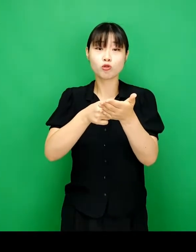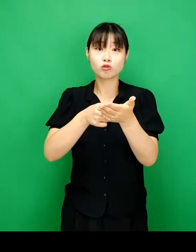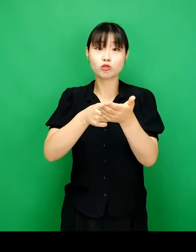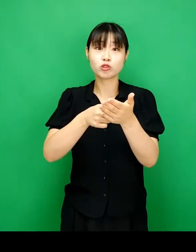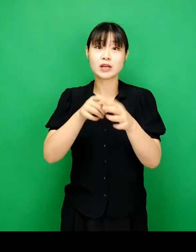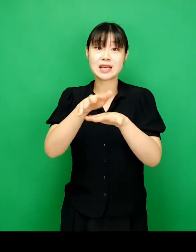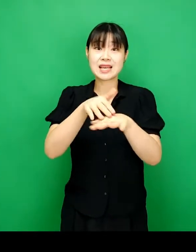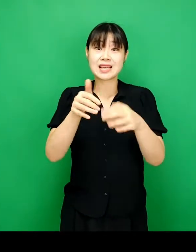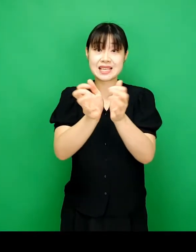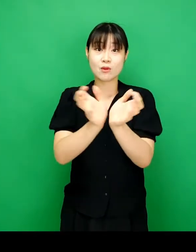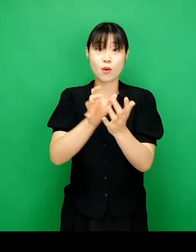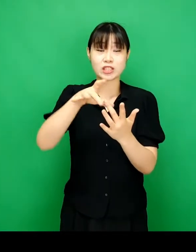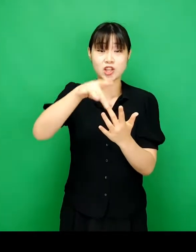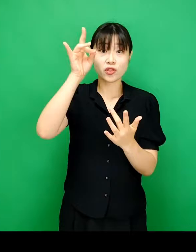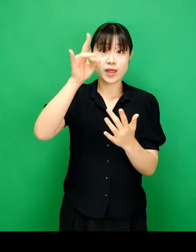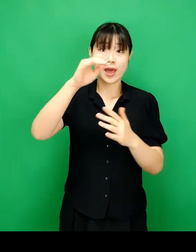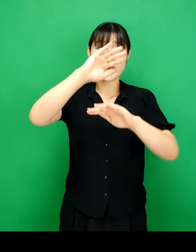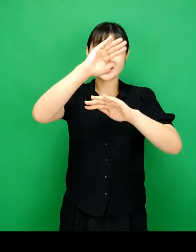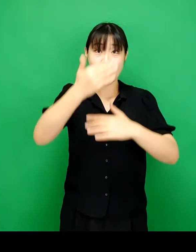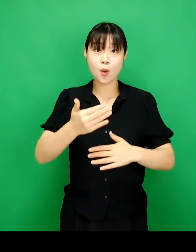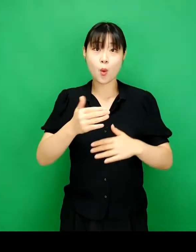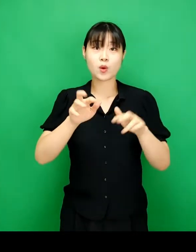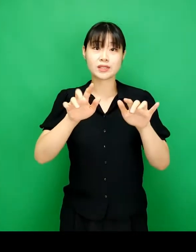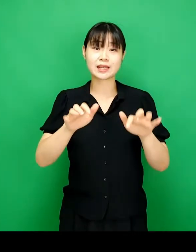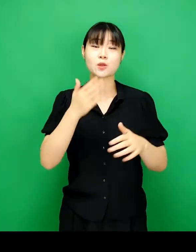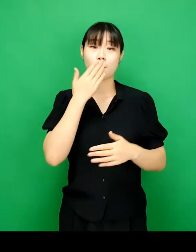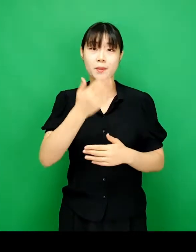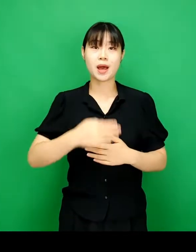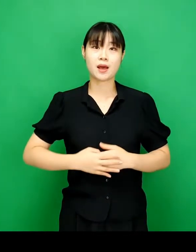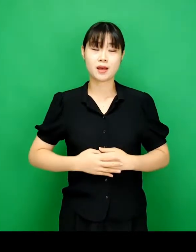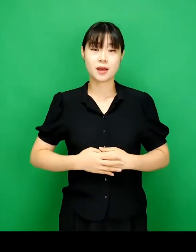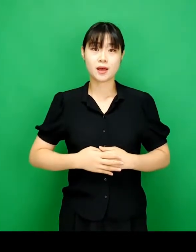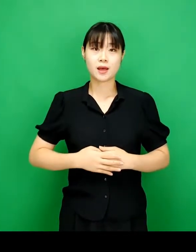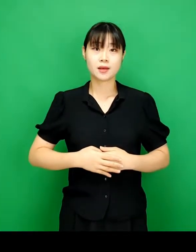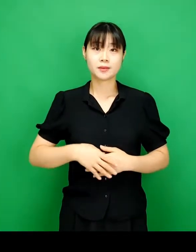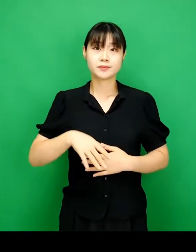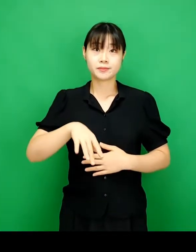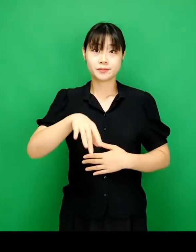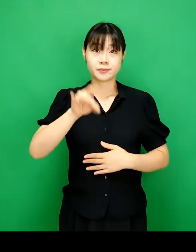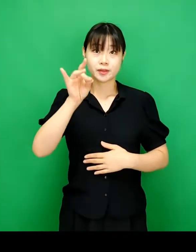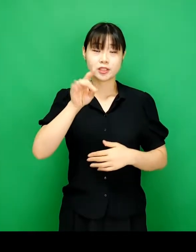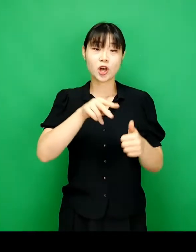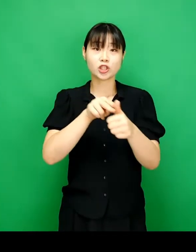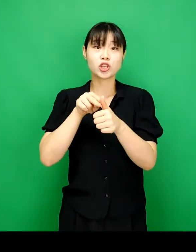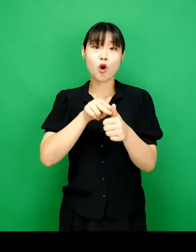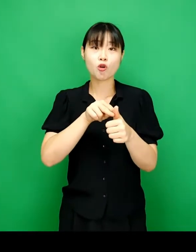화면에서 정보공개 청구 기관을 선택하고 청구 내용을 작성할 수 있습니다.